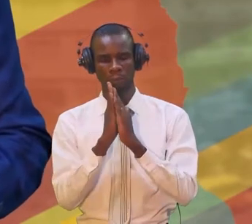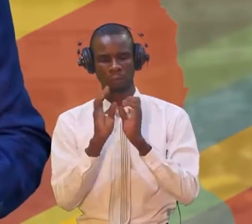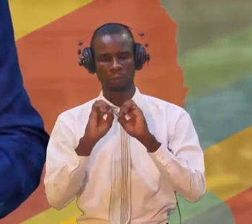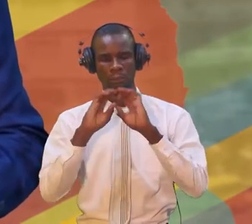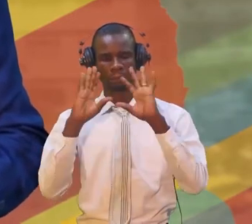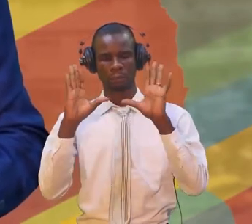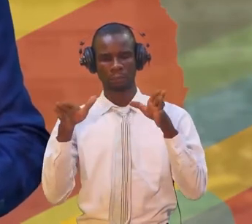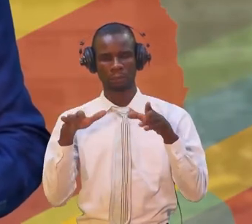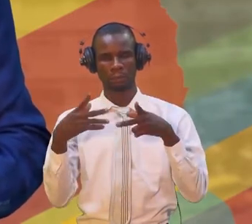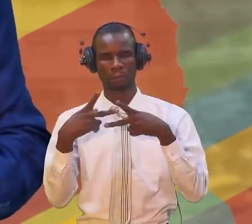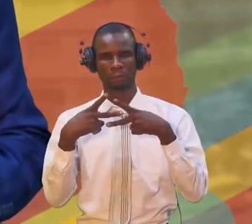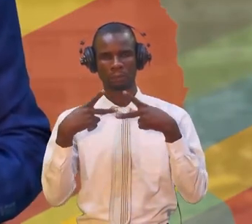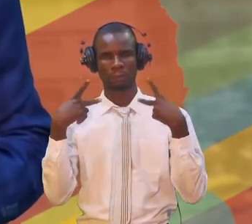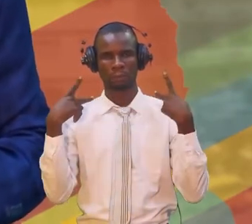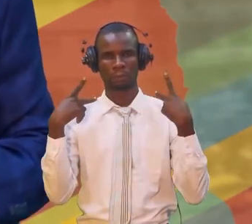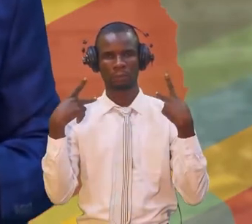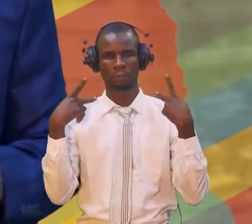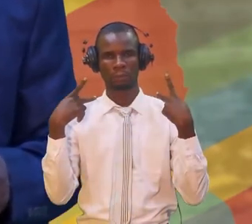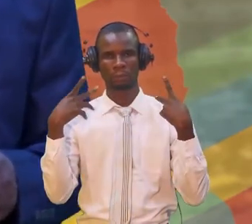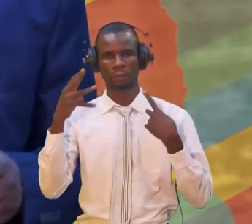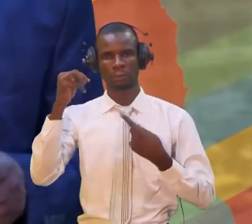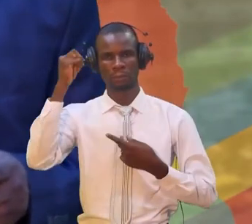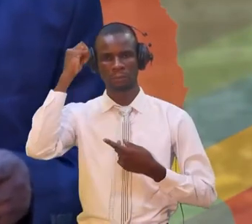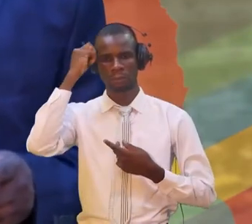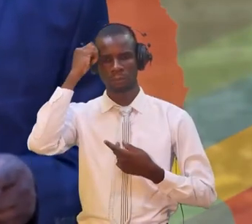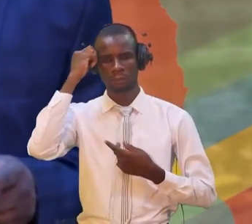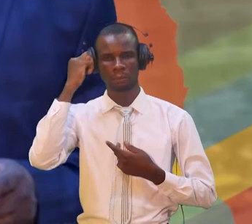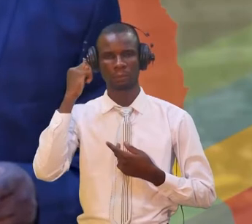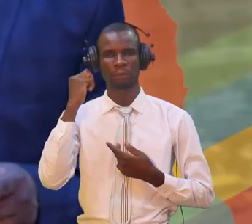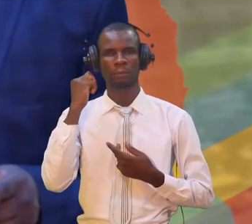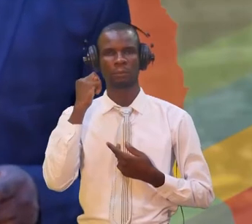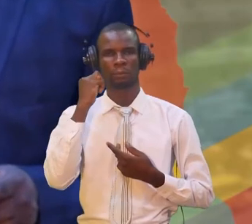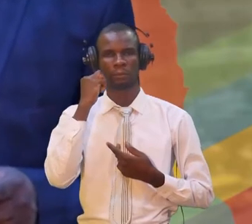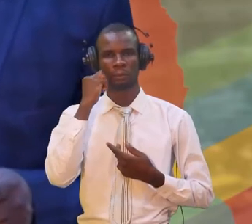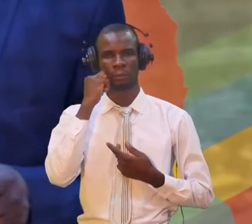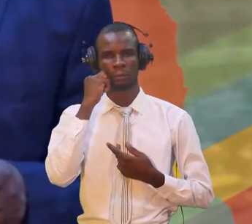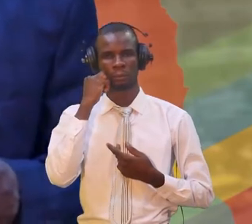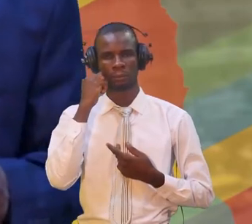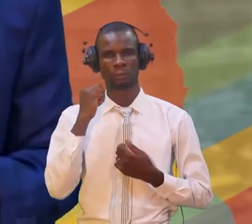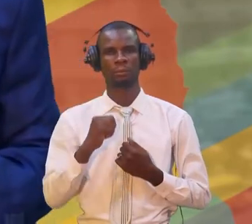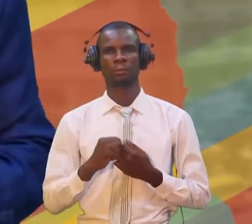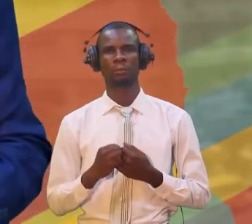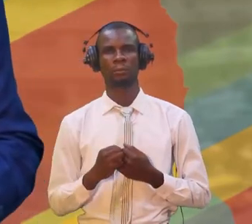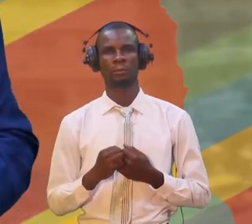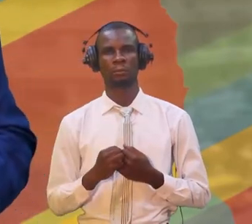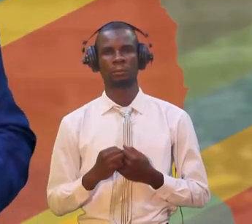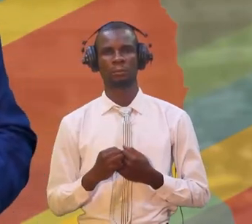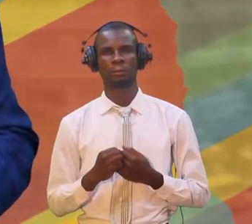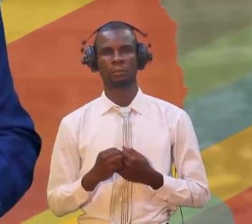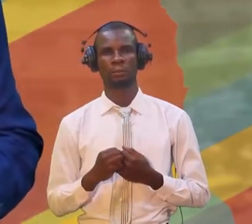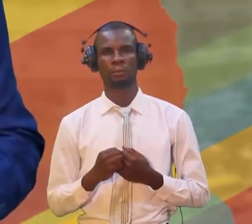Na baada ya wimbo tutafuata ombi, sikiliza ombi kwa mtumishi wa